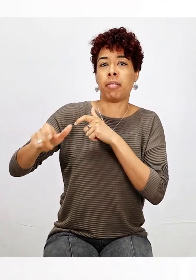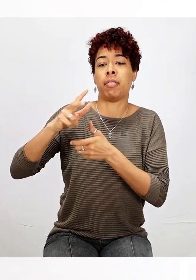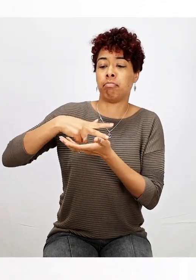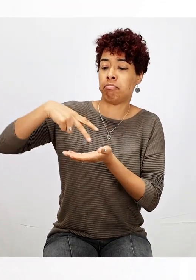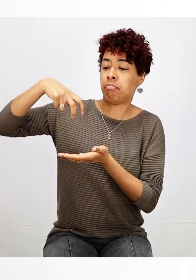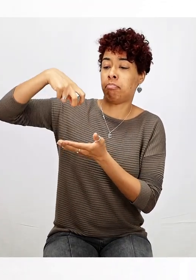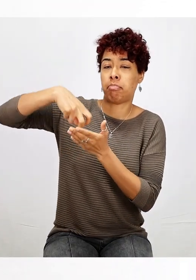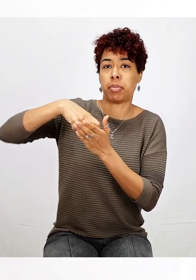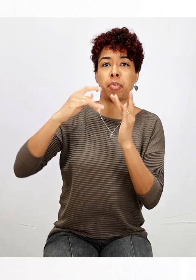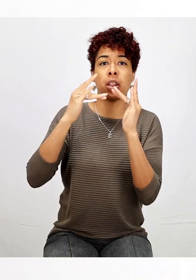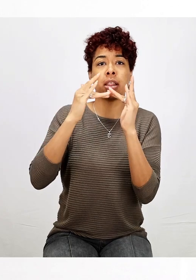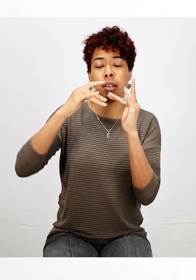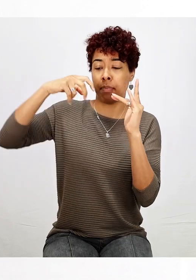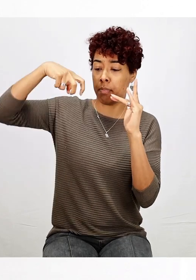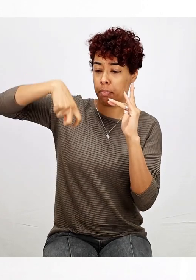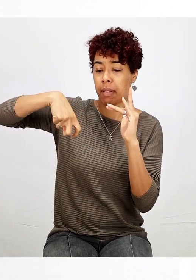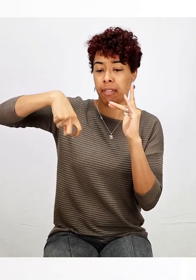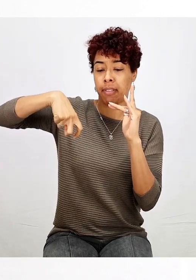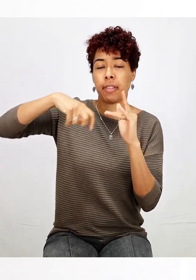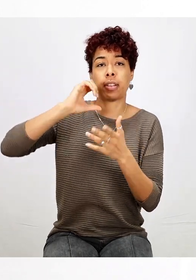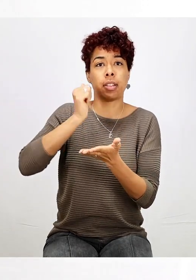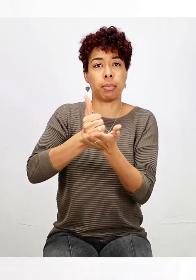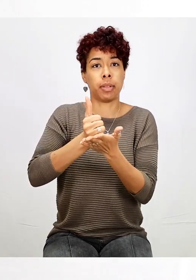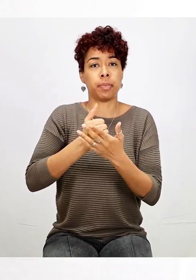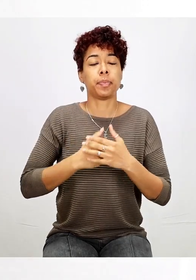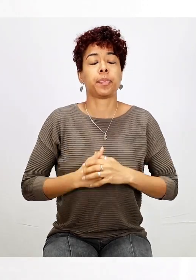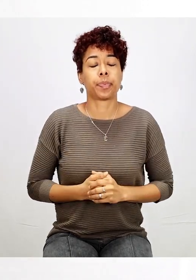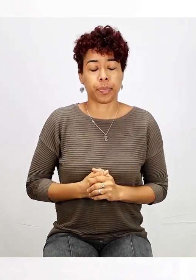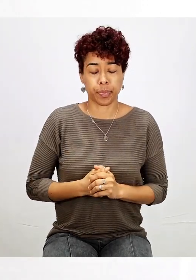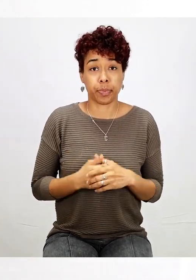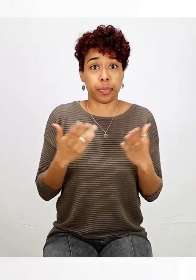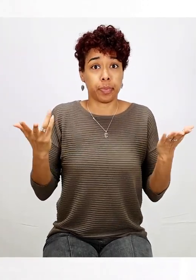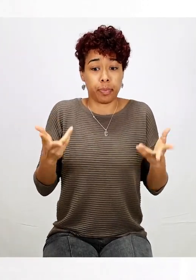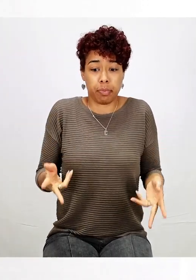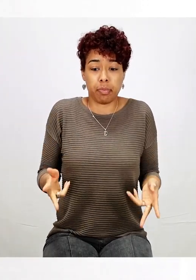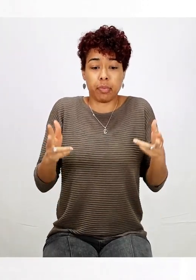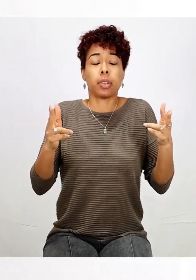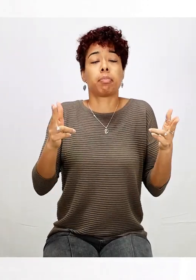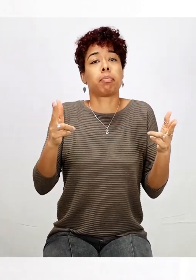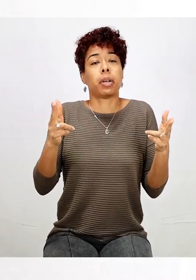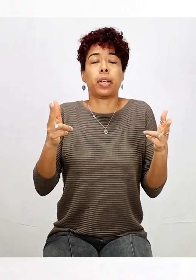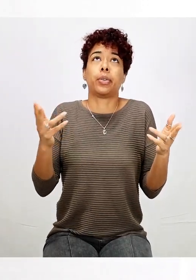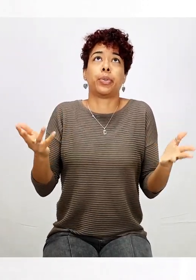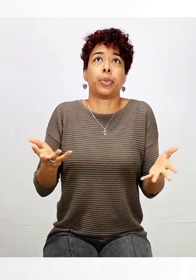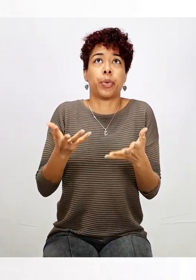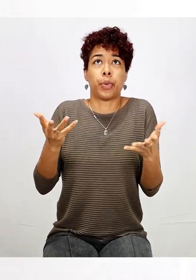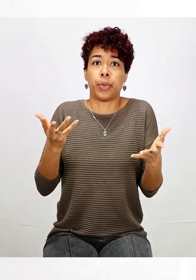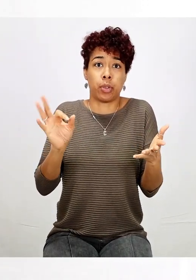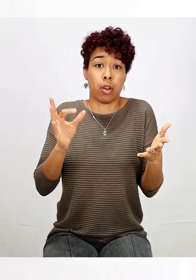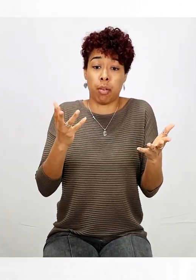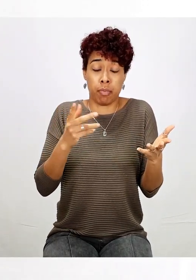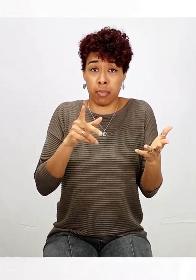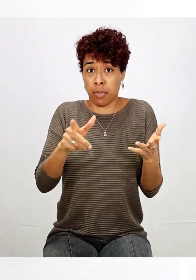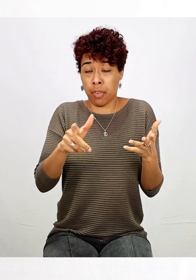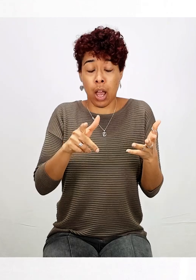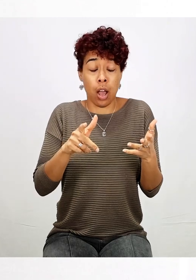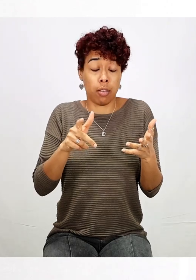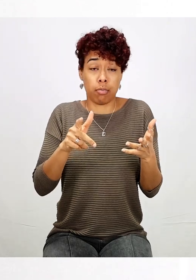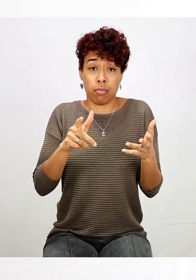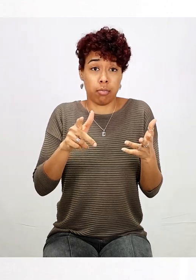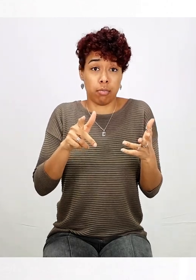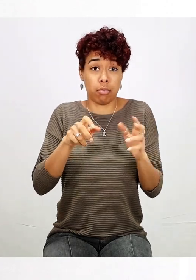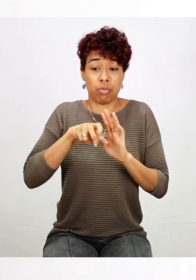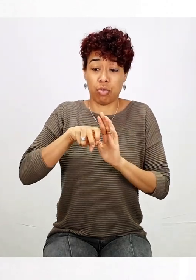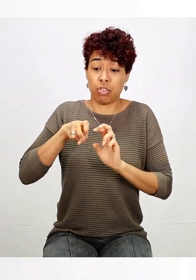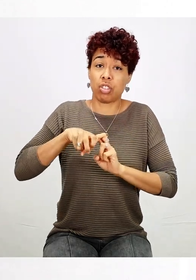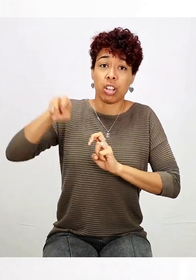genoux, près de la tête de son lit. Amen. On est dans une période de fin de la vie de Jacob.